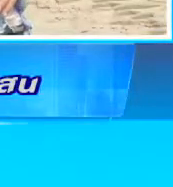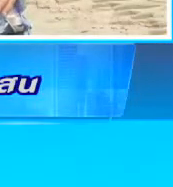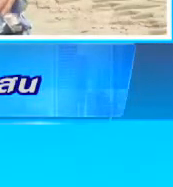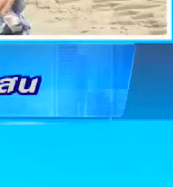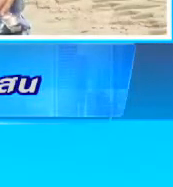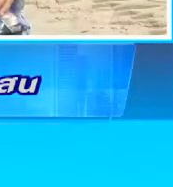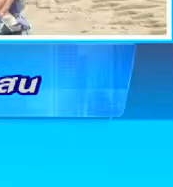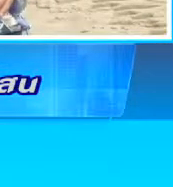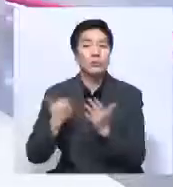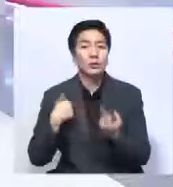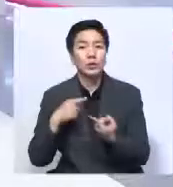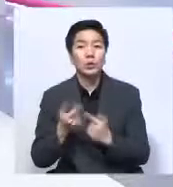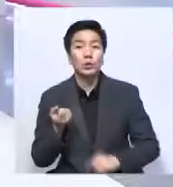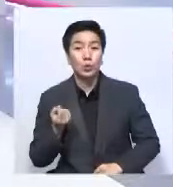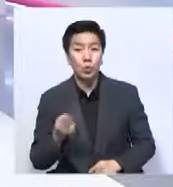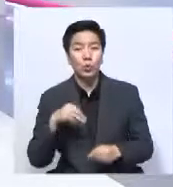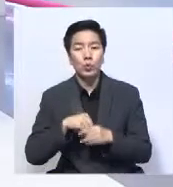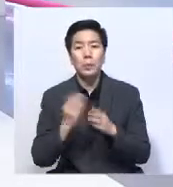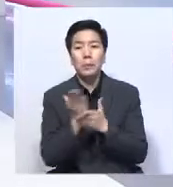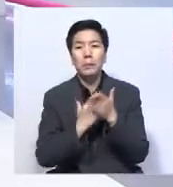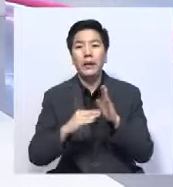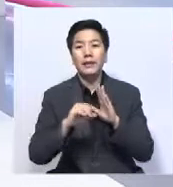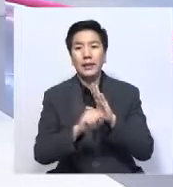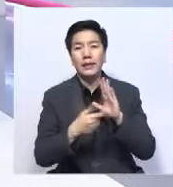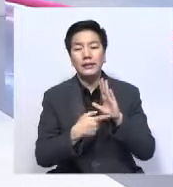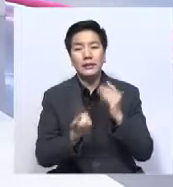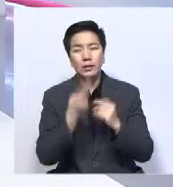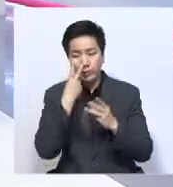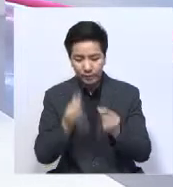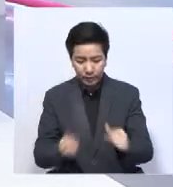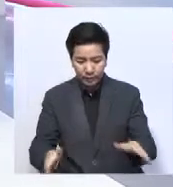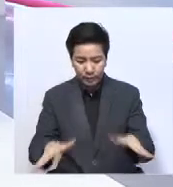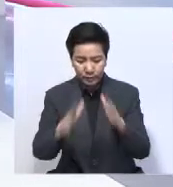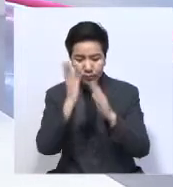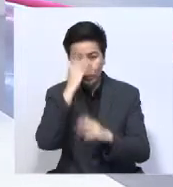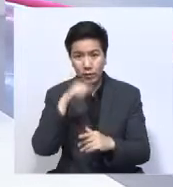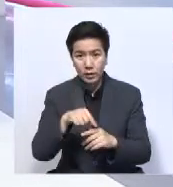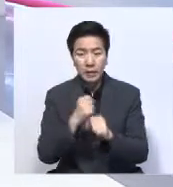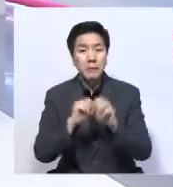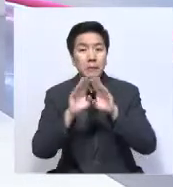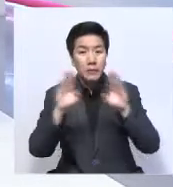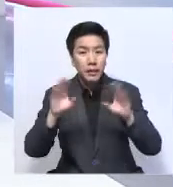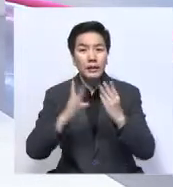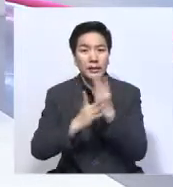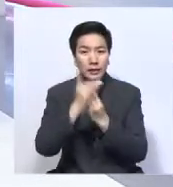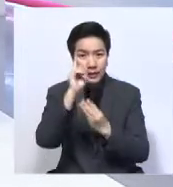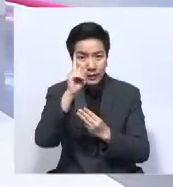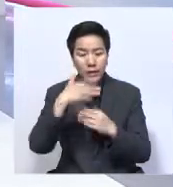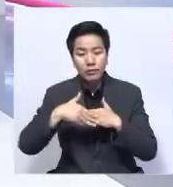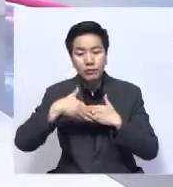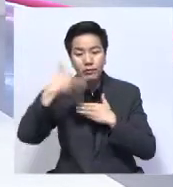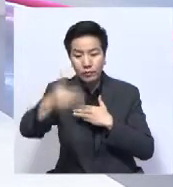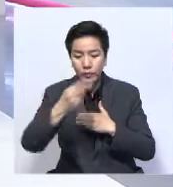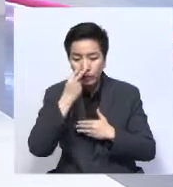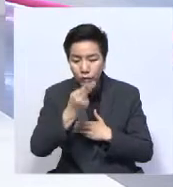จารุวรรณจารุจินดานะคะรายงานมาจากชายหาดบางแสนเลยพระเจดีย์ชายนี่สวยมากเลยนะคะเขาจะเปิดไปให้อีก1 สัปดาห์นะคะหลัง